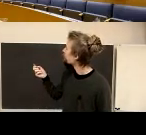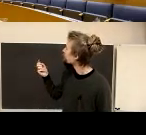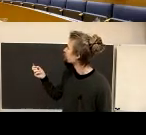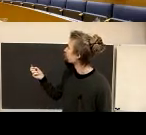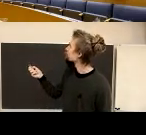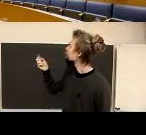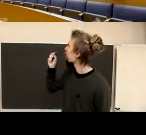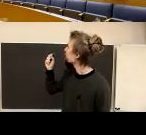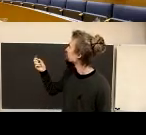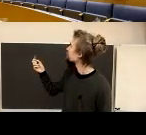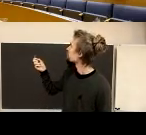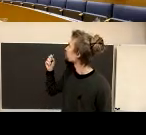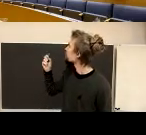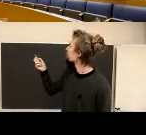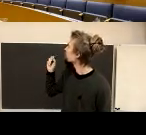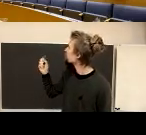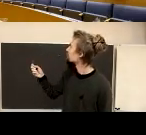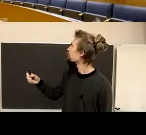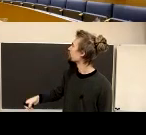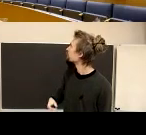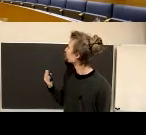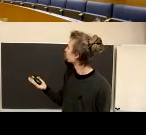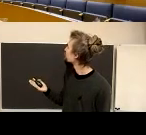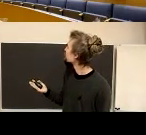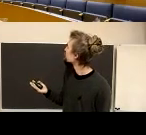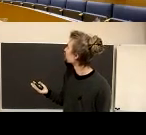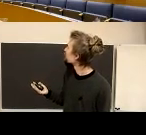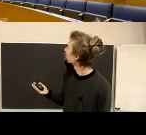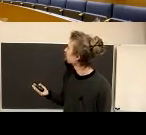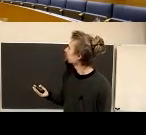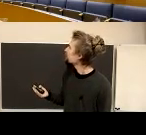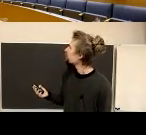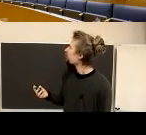Ja väittäisin, että just tämä itsetranscendenssin ilmiö ja itsen ylittäminen